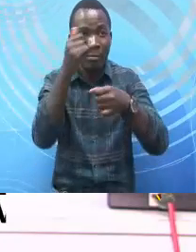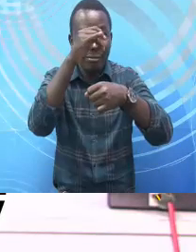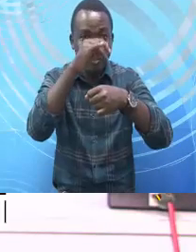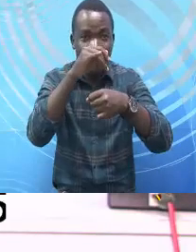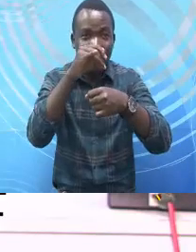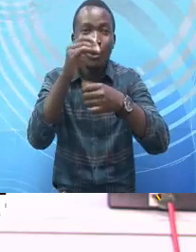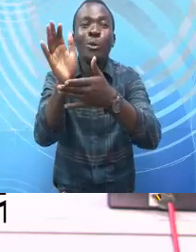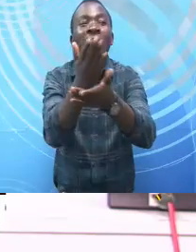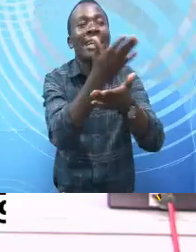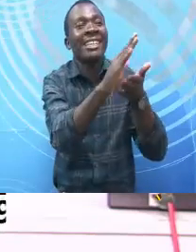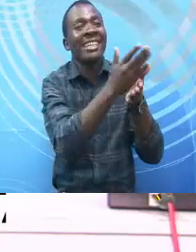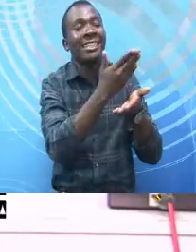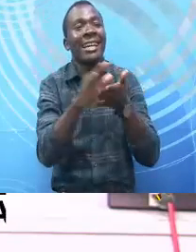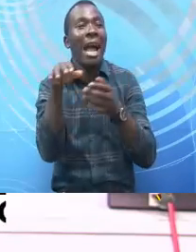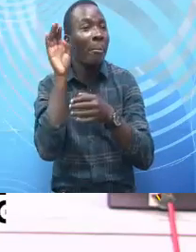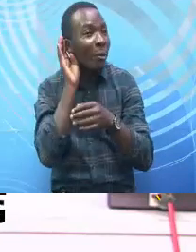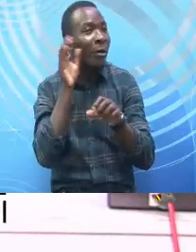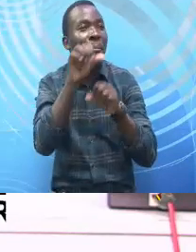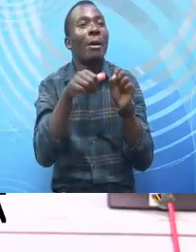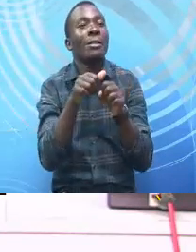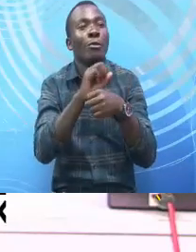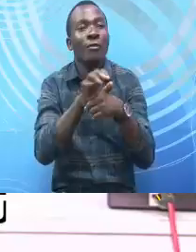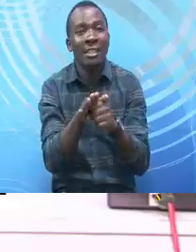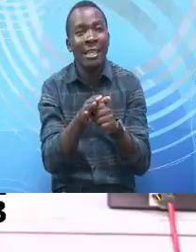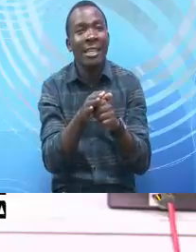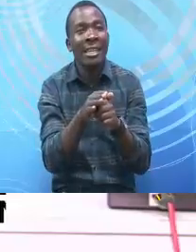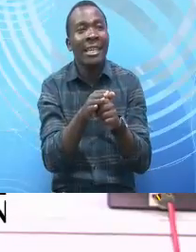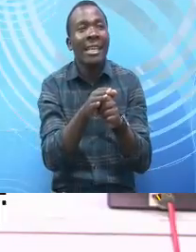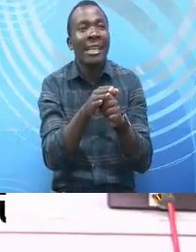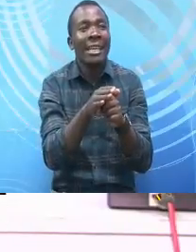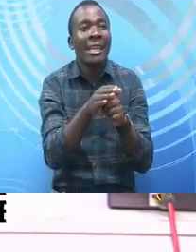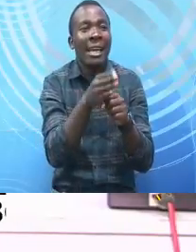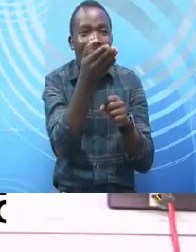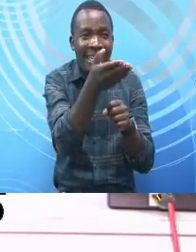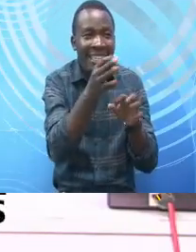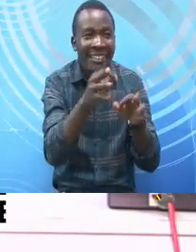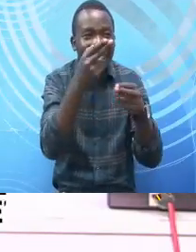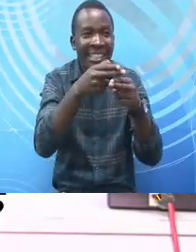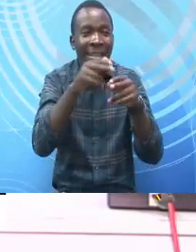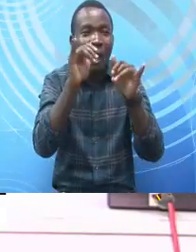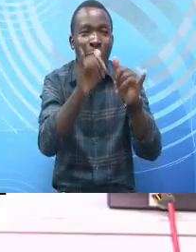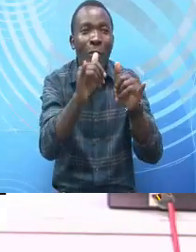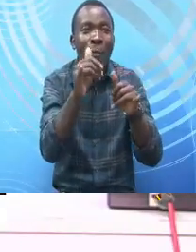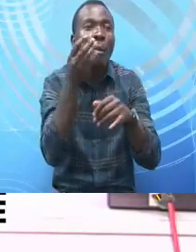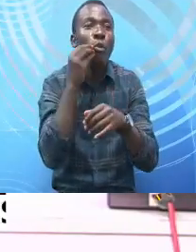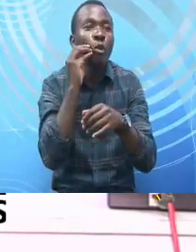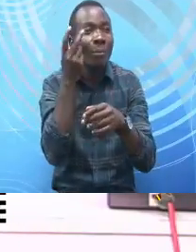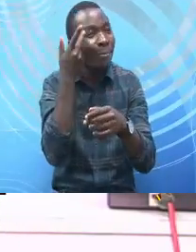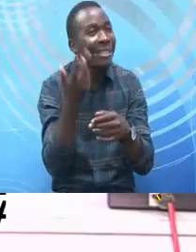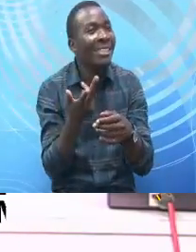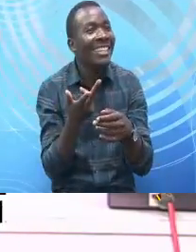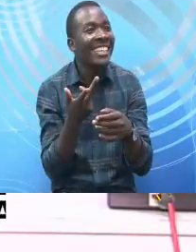duhererekanya amakuru ku cyorezo cya coronavirus. Hari ikintu kitwa guma mu rugo. Guma mu rugo si ubwa